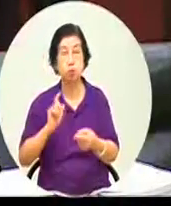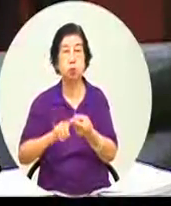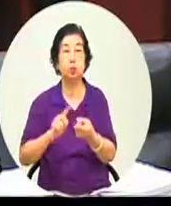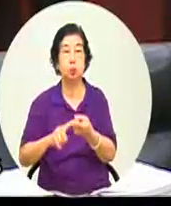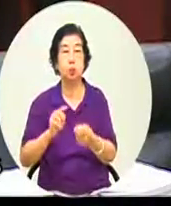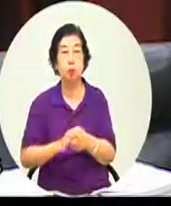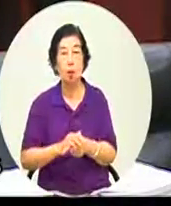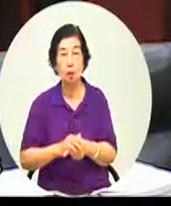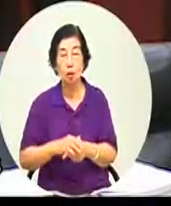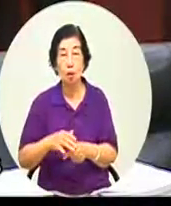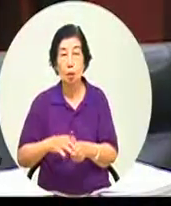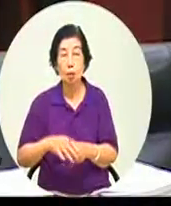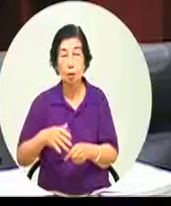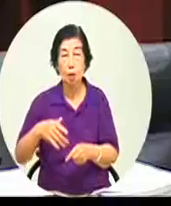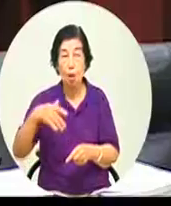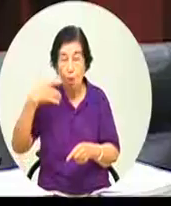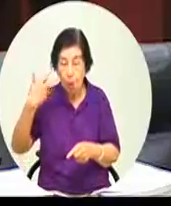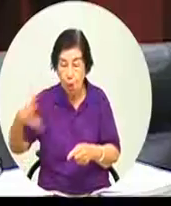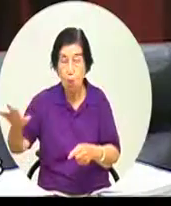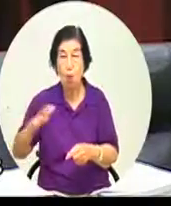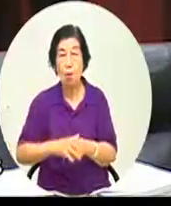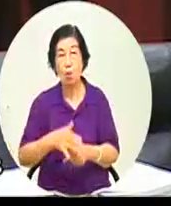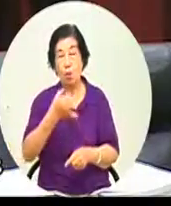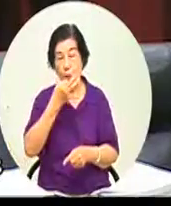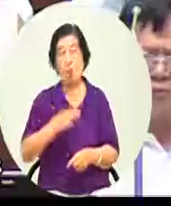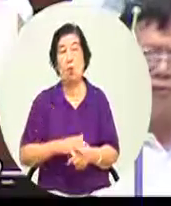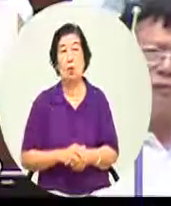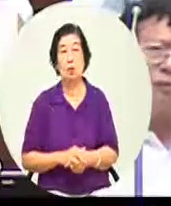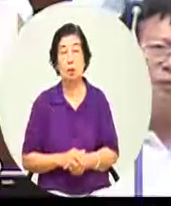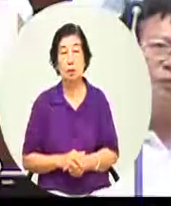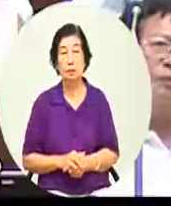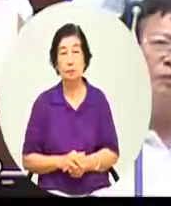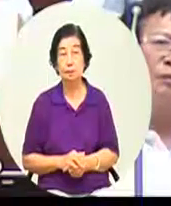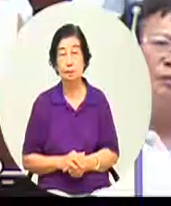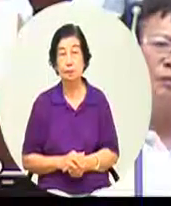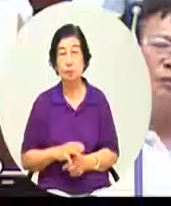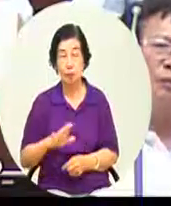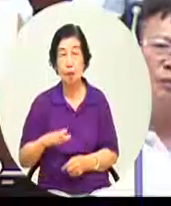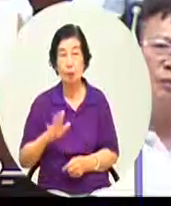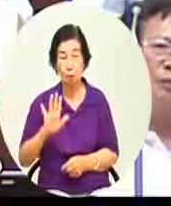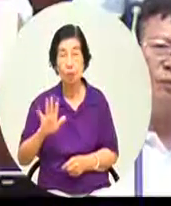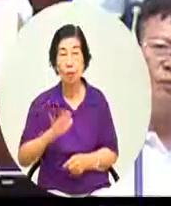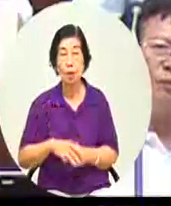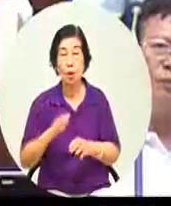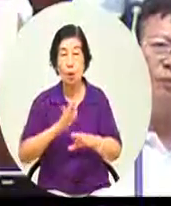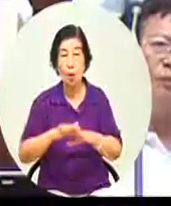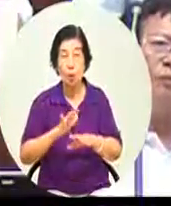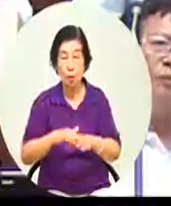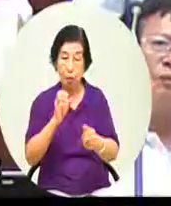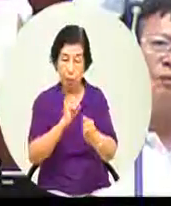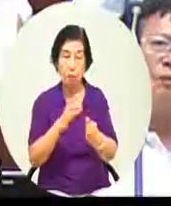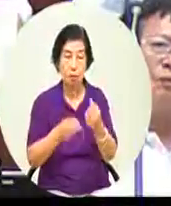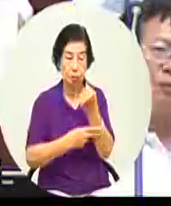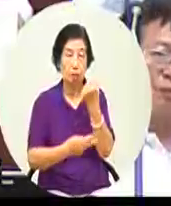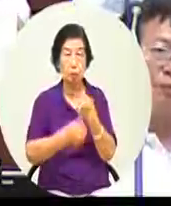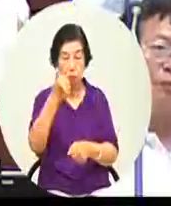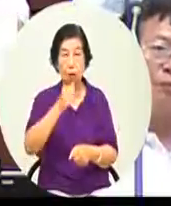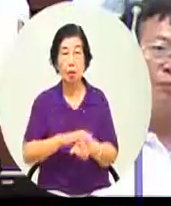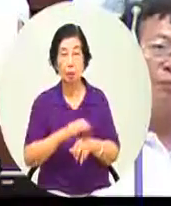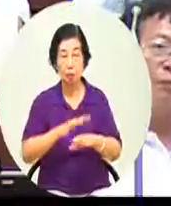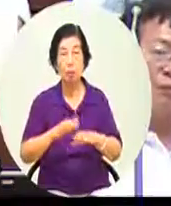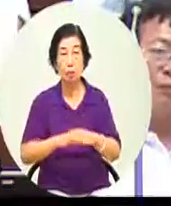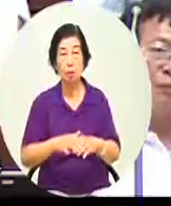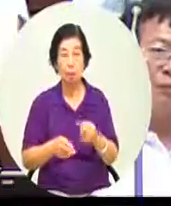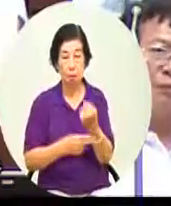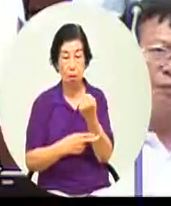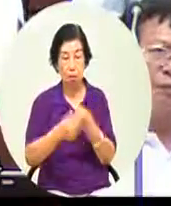是，我甲你报告吼，因诶审查会吼，拢有发通知互你长，嘿，啊，所以这个部分无要紧，未来 我相信，我相信你一定有咧听